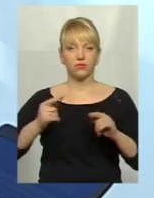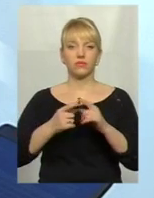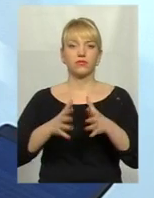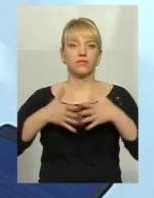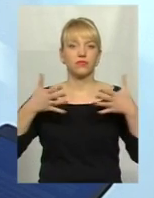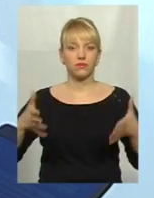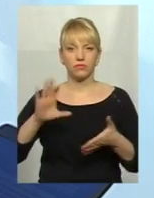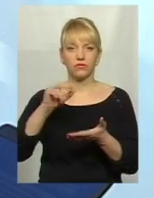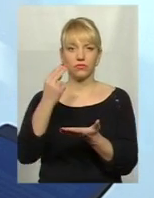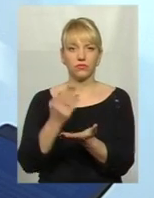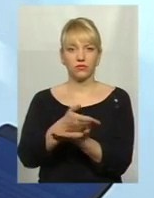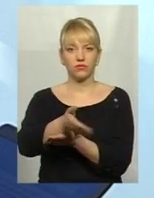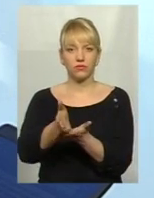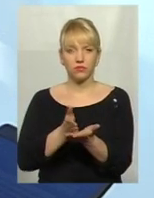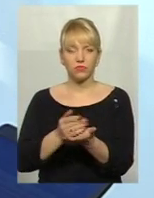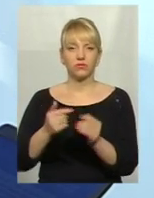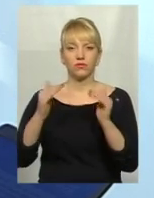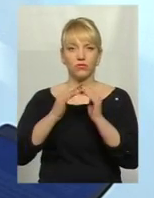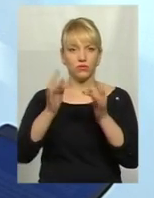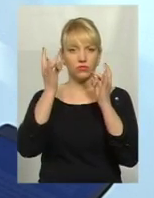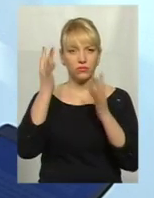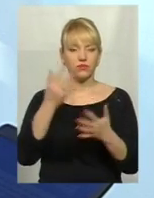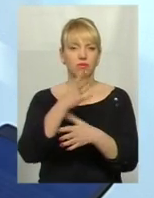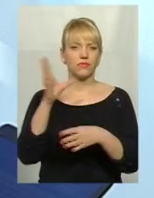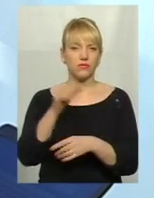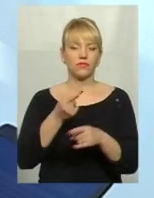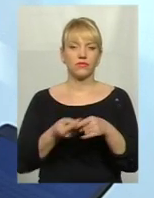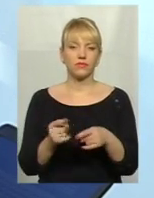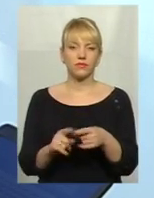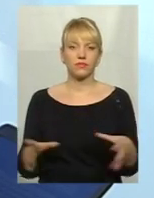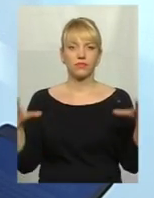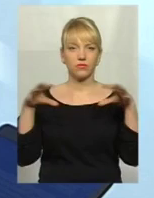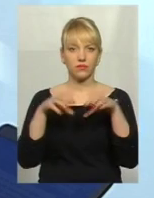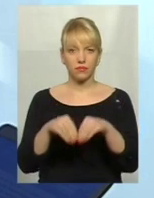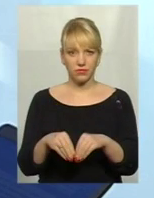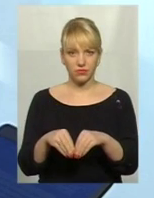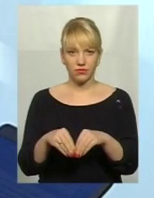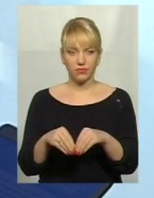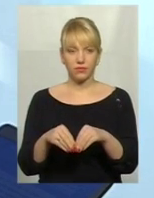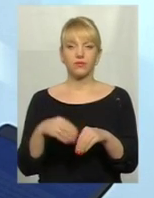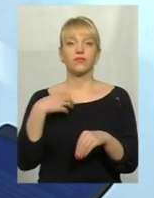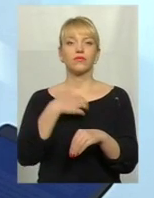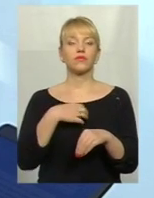соціальна інфраструктура, будинки культури і все це. Ми об'єднали, і основне, що ми